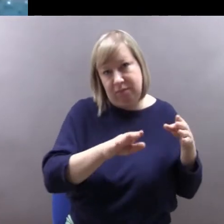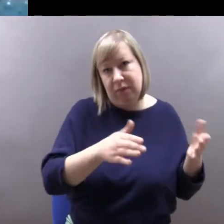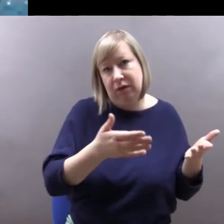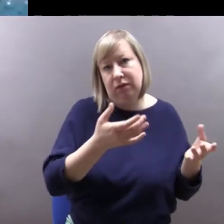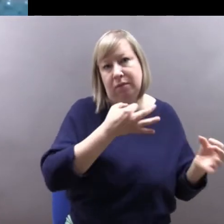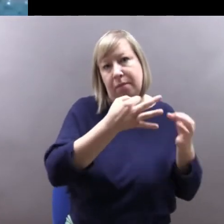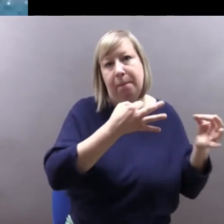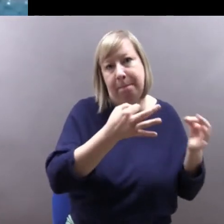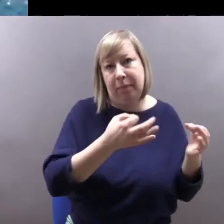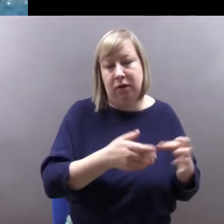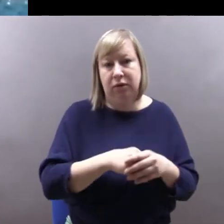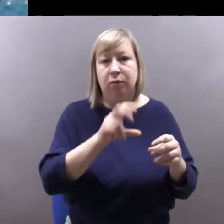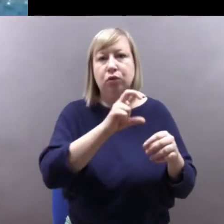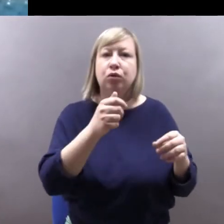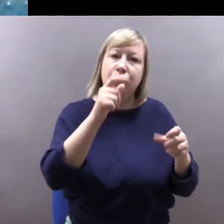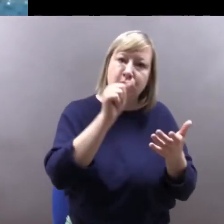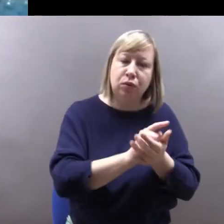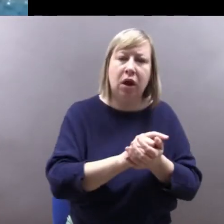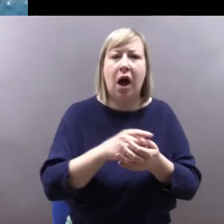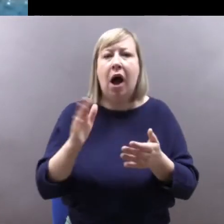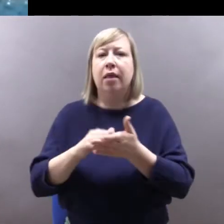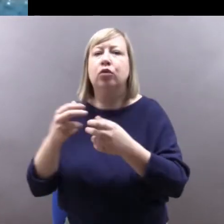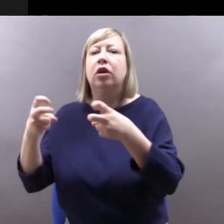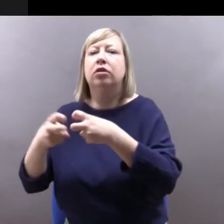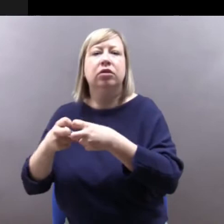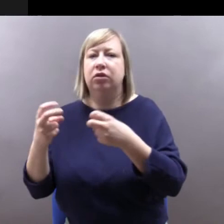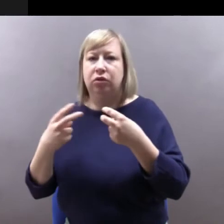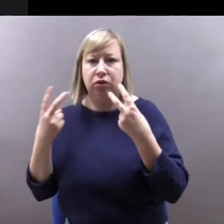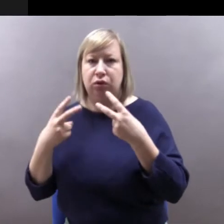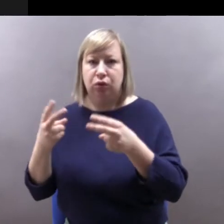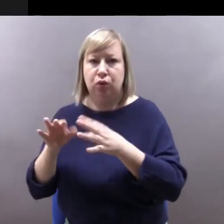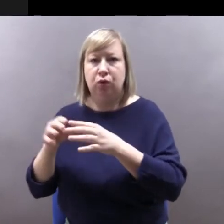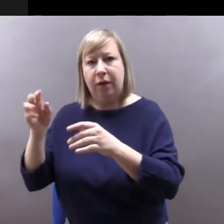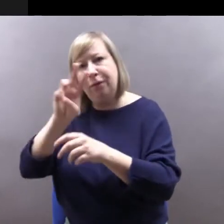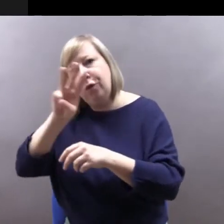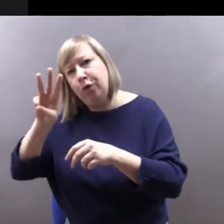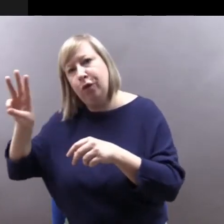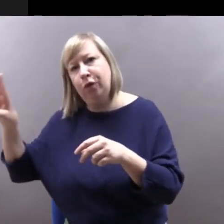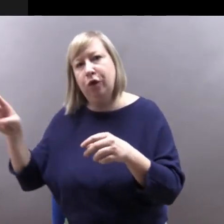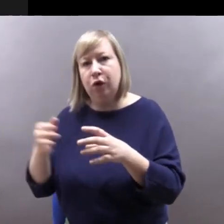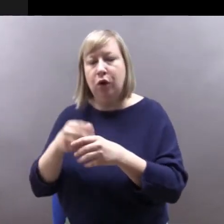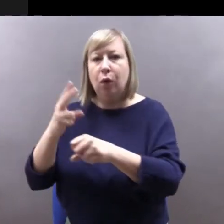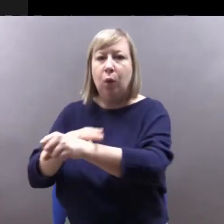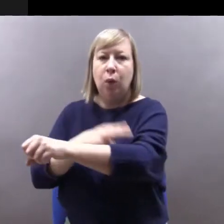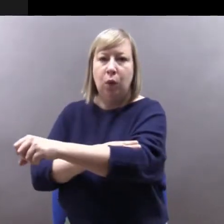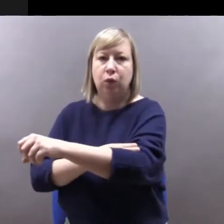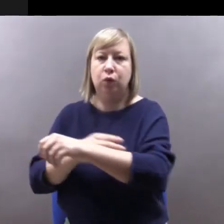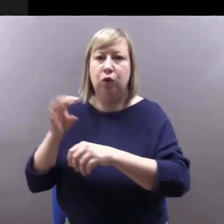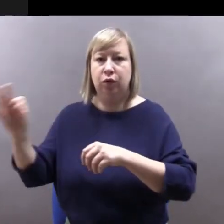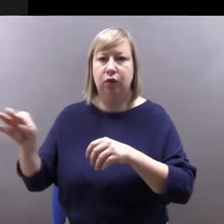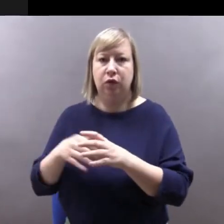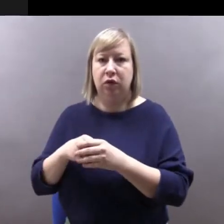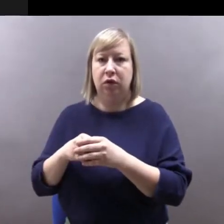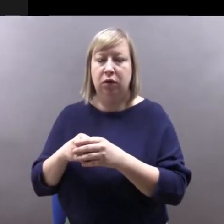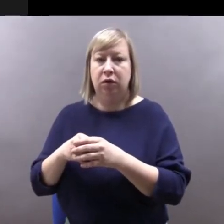i się dowiaduję na miejscu, czy tam wjadę. A nie szukasz w internecie, na przykład na stronach internetowych,